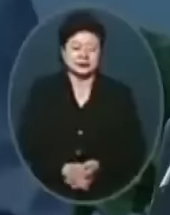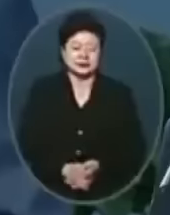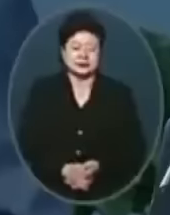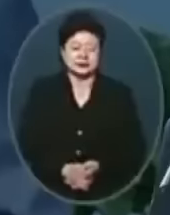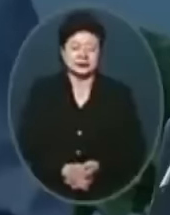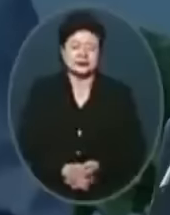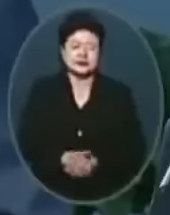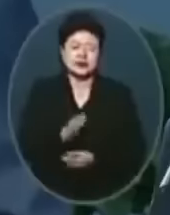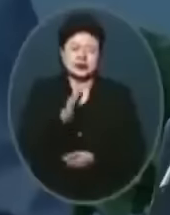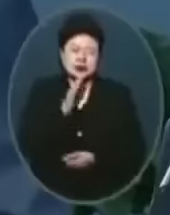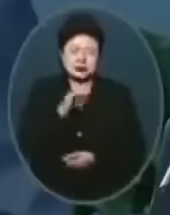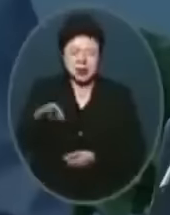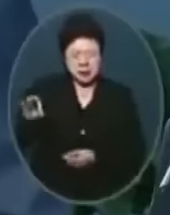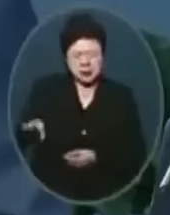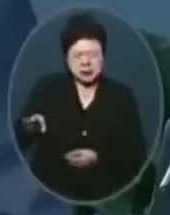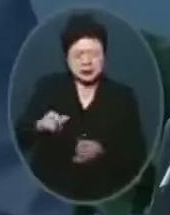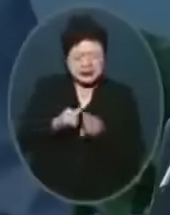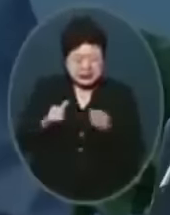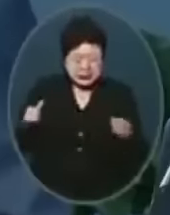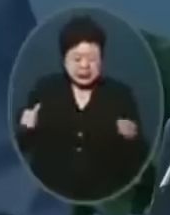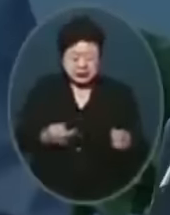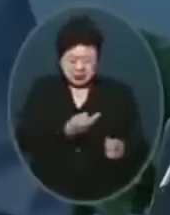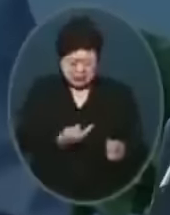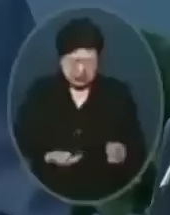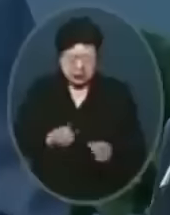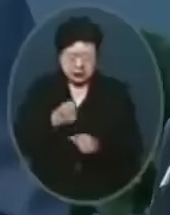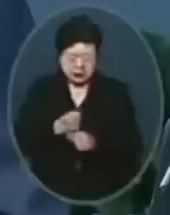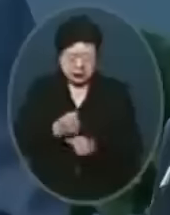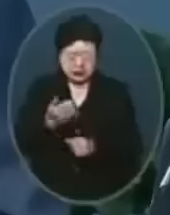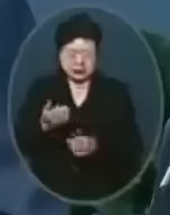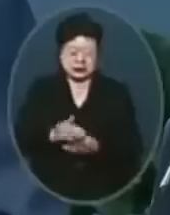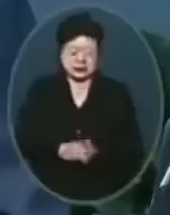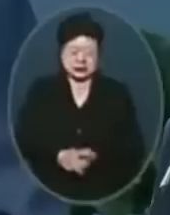아주 보잘것없는 인생들을 제자로 삼았지만